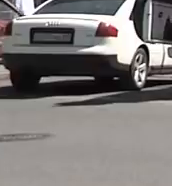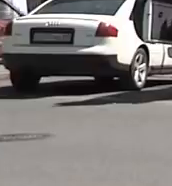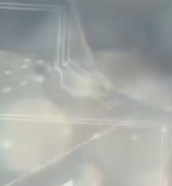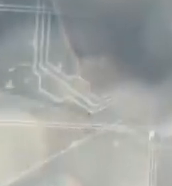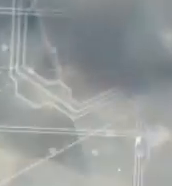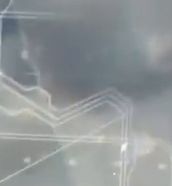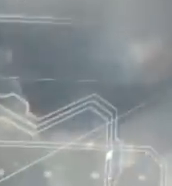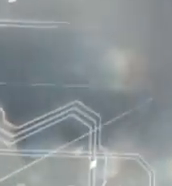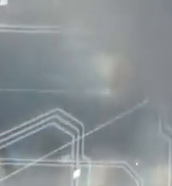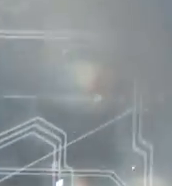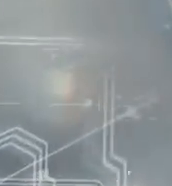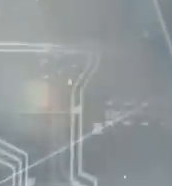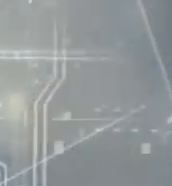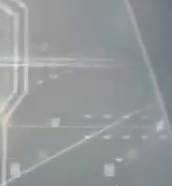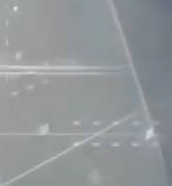телеарнасы.